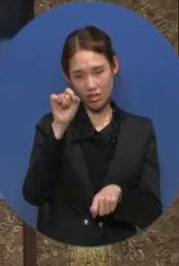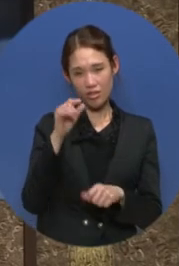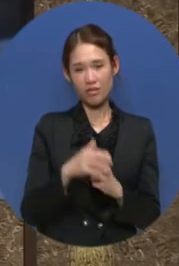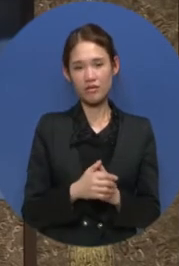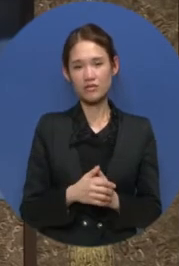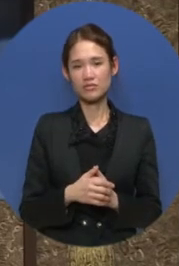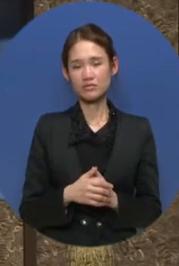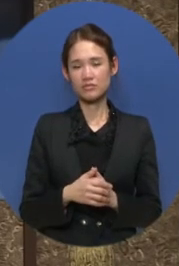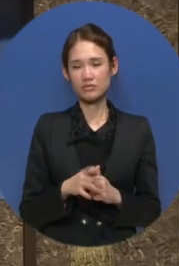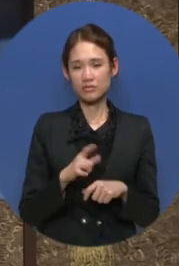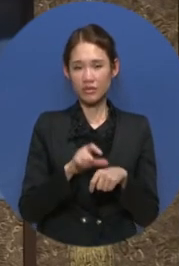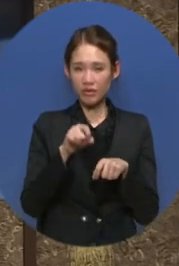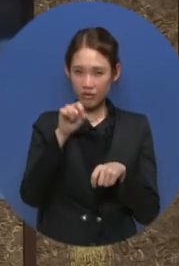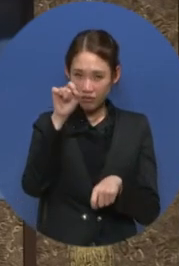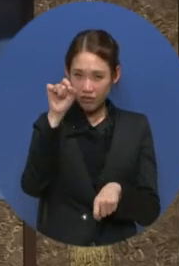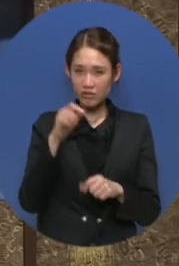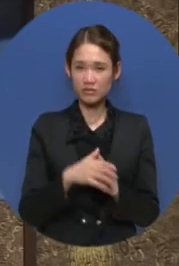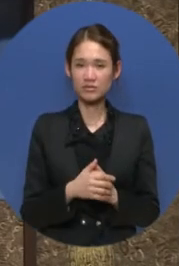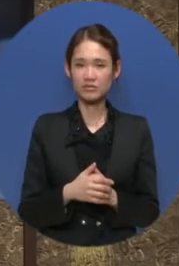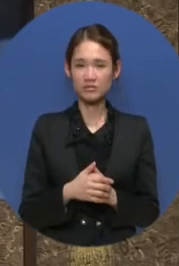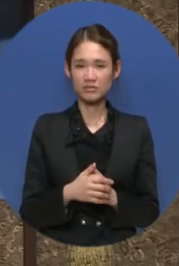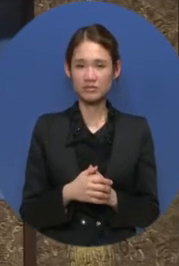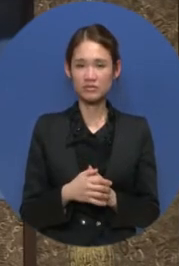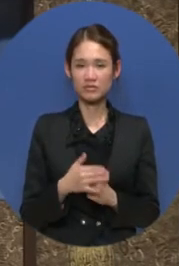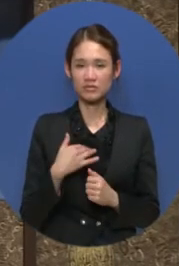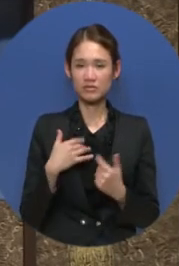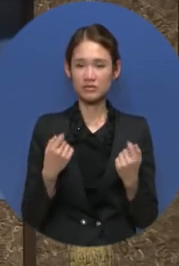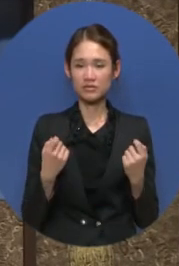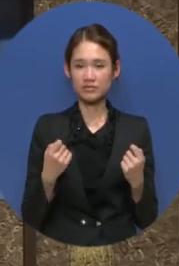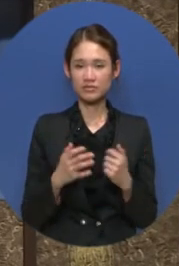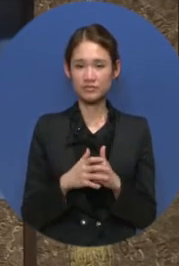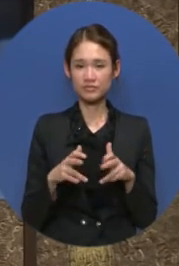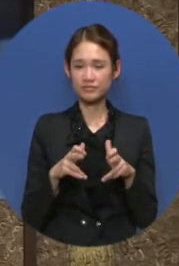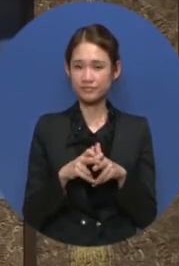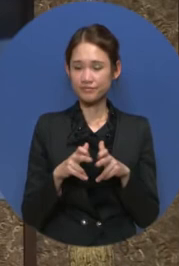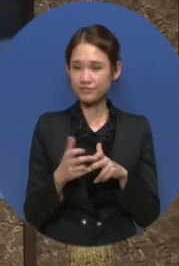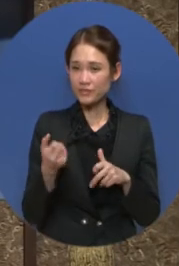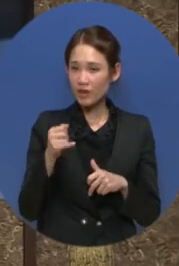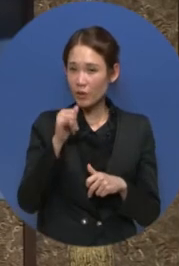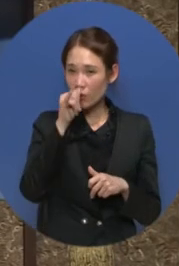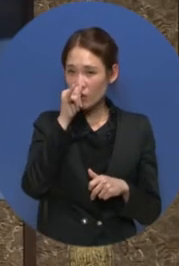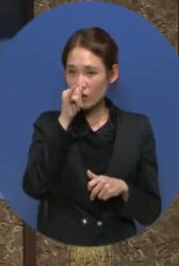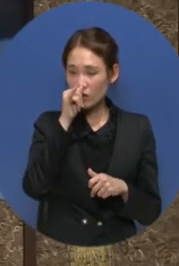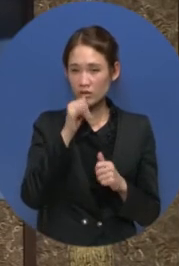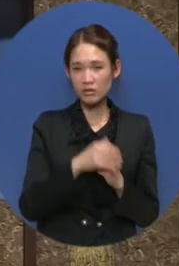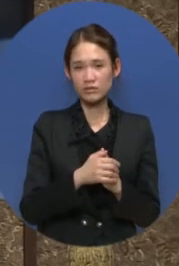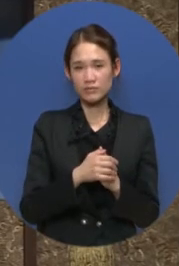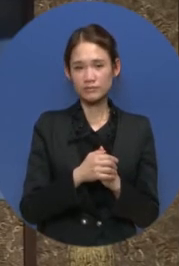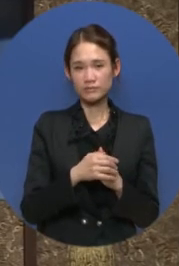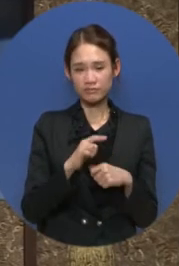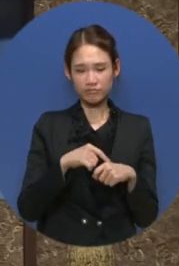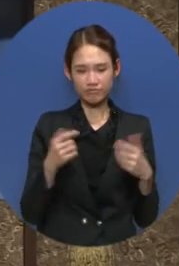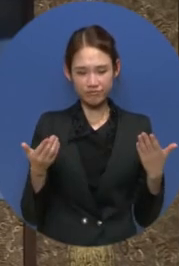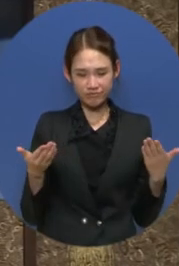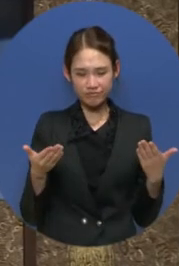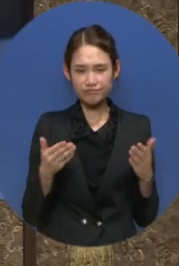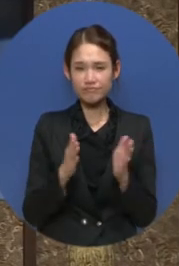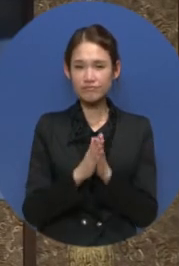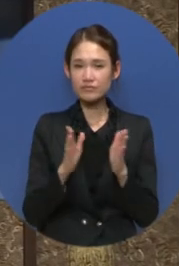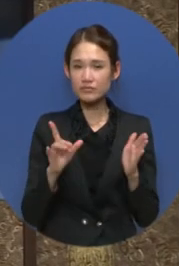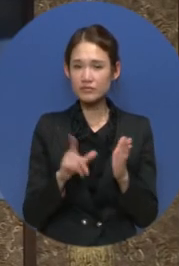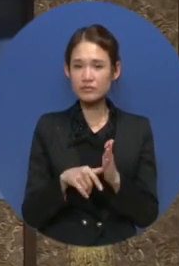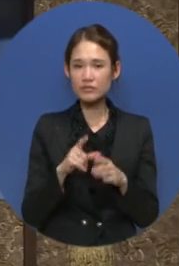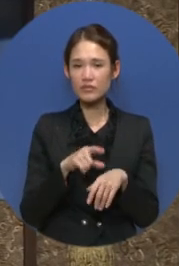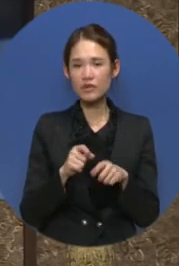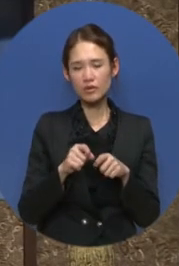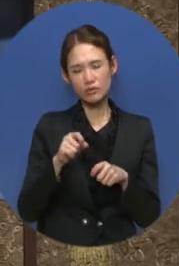시간이죠. 긴 시간이잖아요. 네. 그리고 또 저도 이렇게 장애를 갖고 있으면서 이 일을 시작할 때는 이렇게